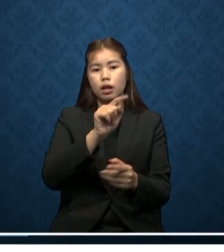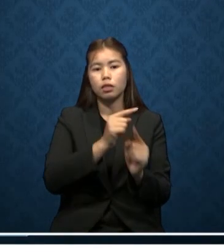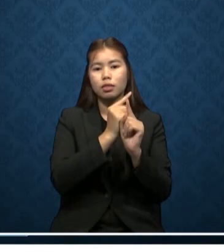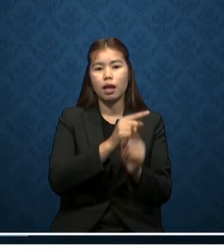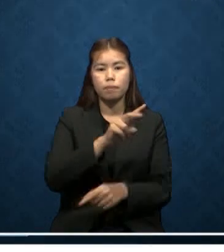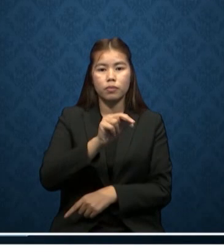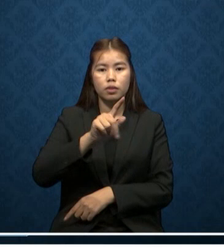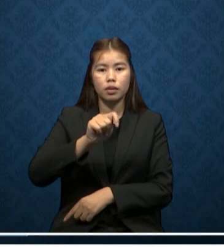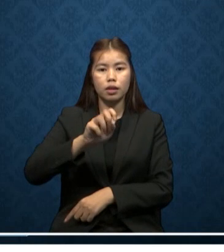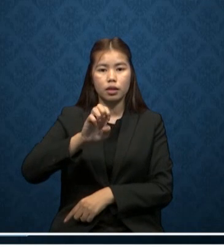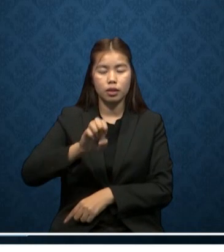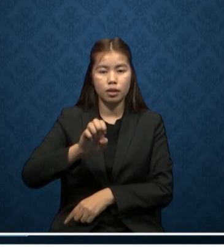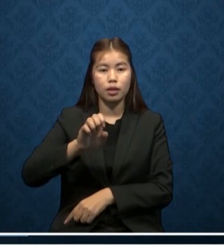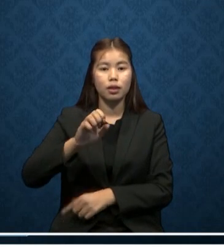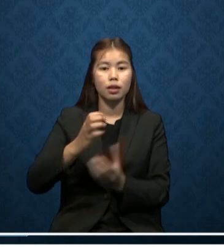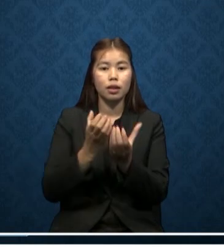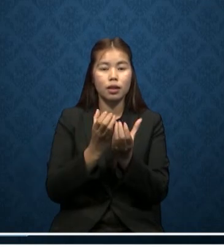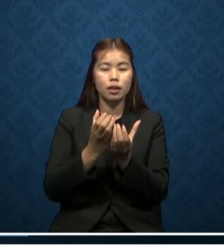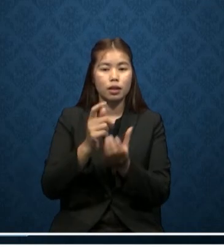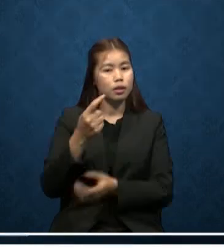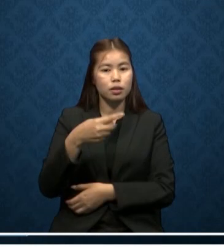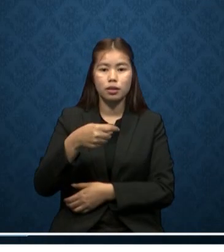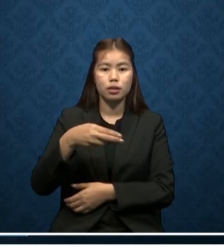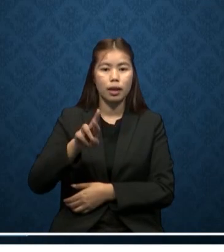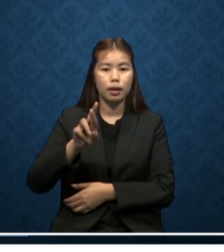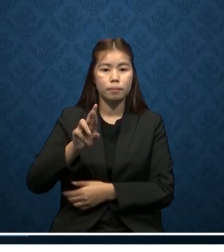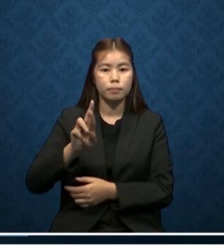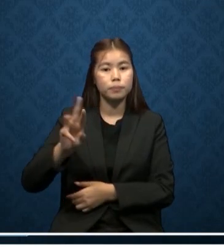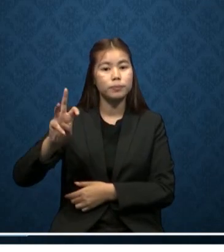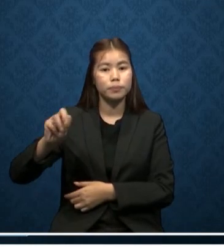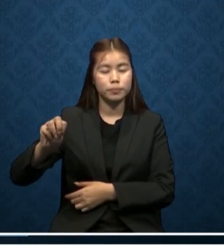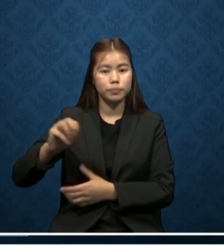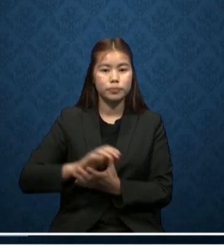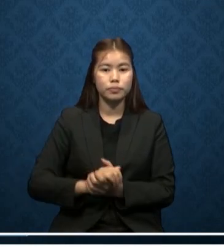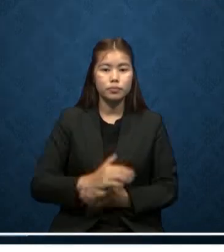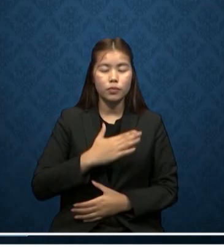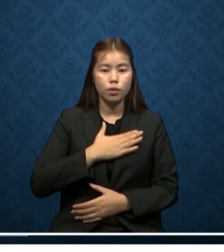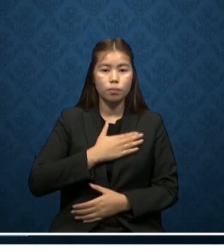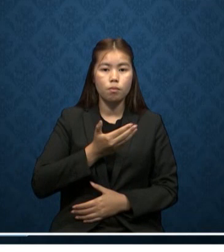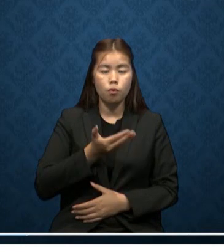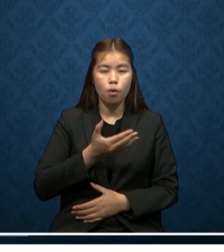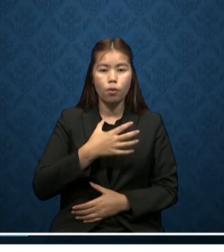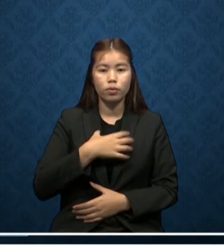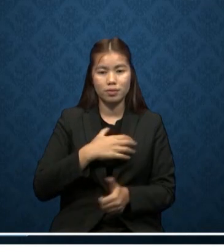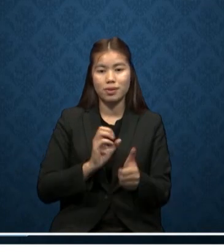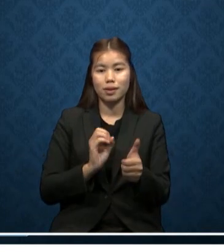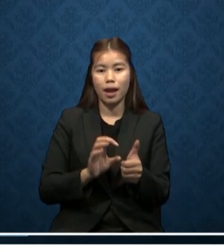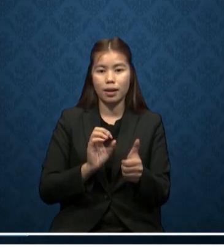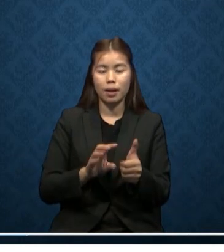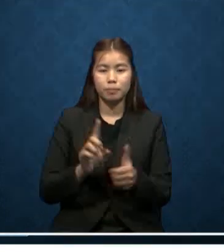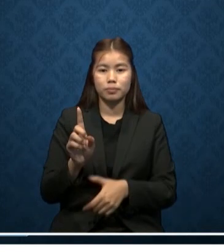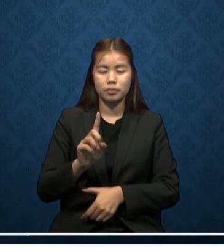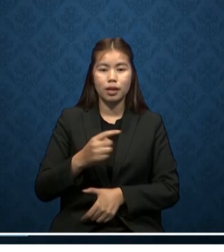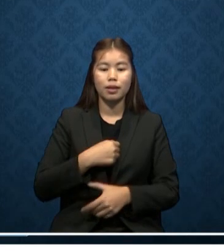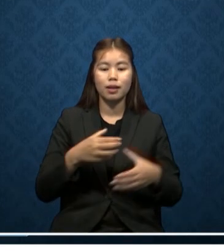ครับในการขับเคลื่อนเพราะฉะนั้นผมขอเอ่อแนะนำว่ารัฐบาล